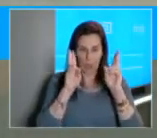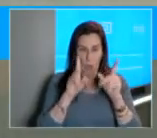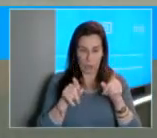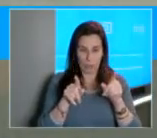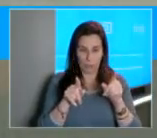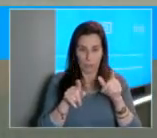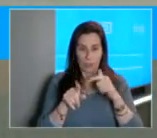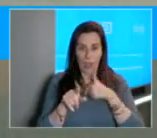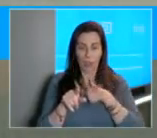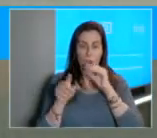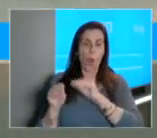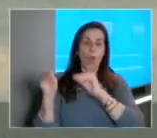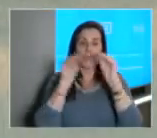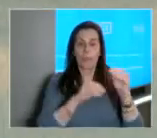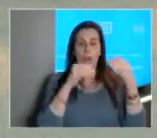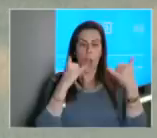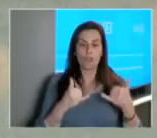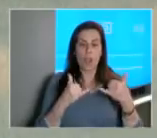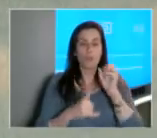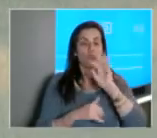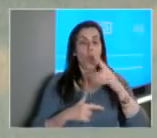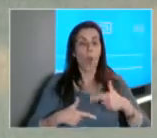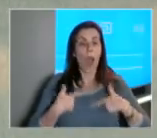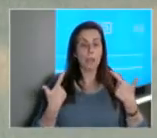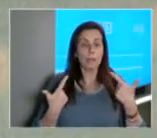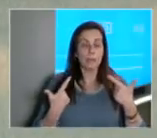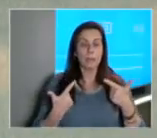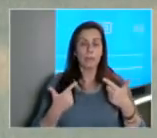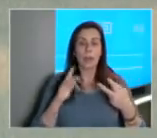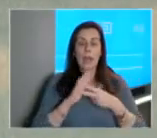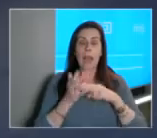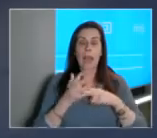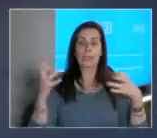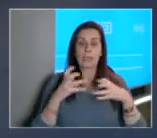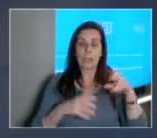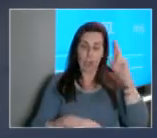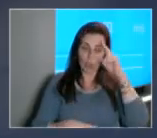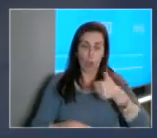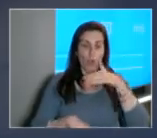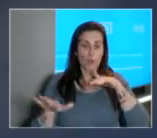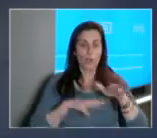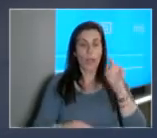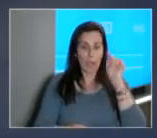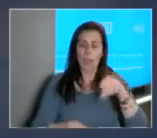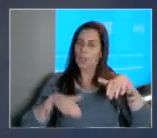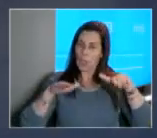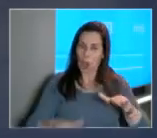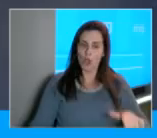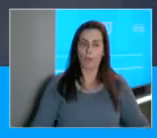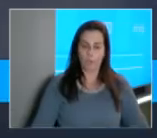לרגע, אנחנו מדלגים עכשיו שידור ישיר לחדר סיעת הליכוד, ראש הממשלה הגיע,